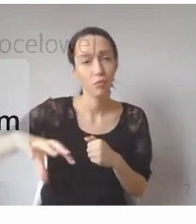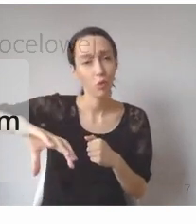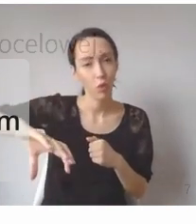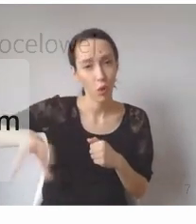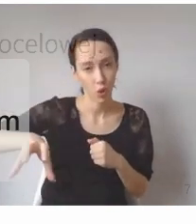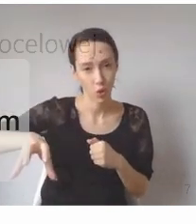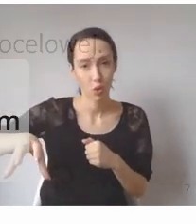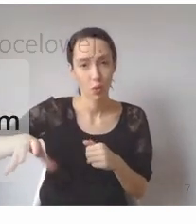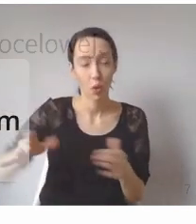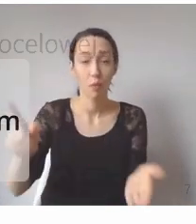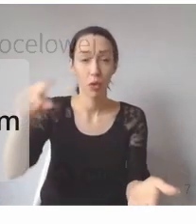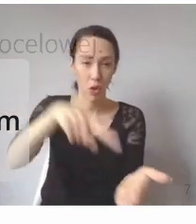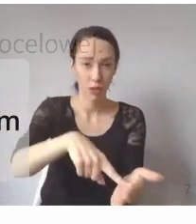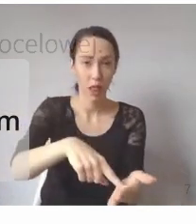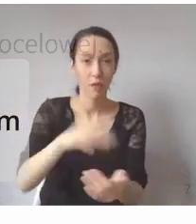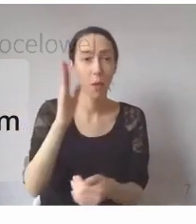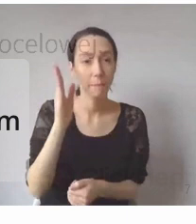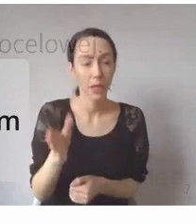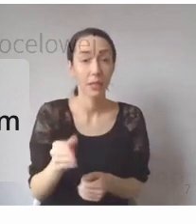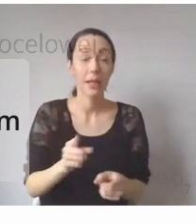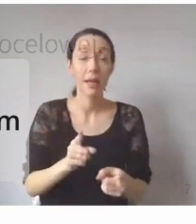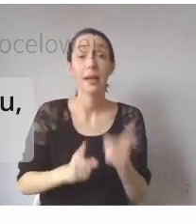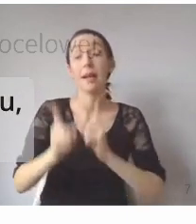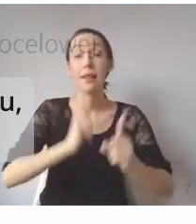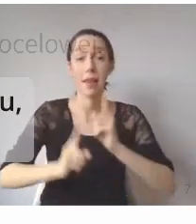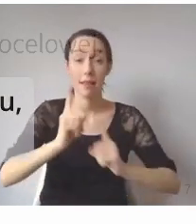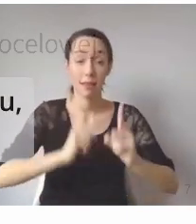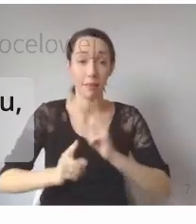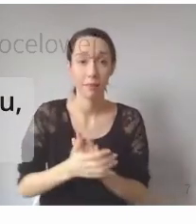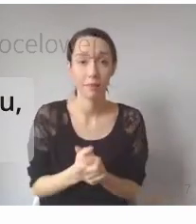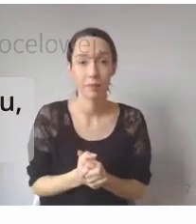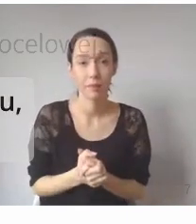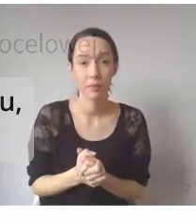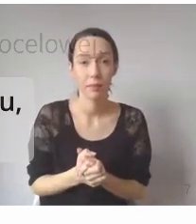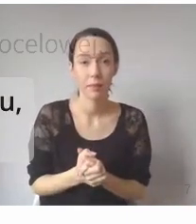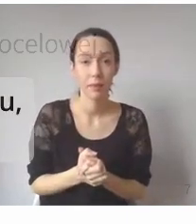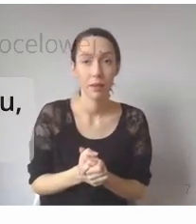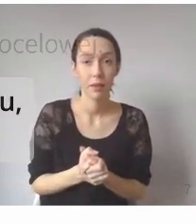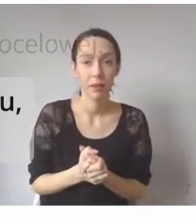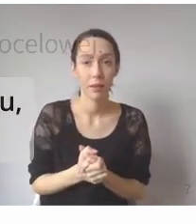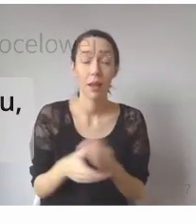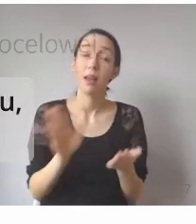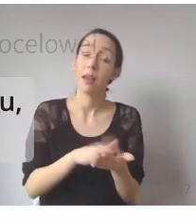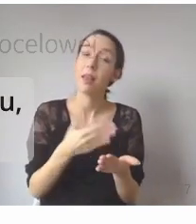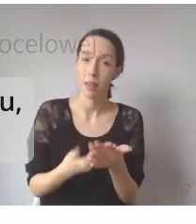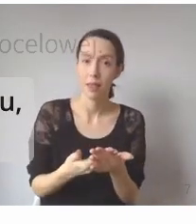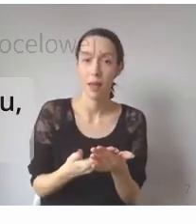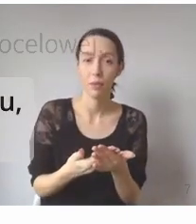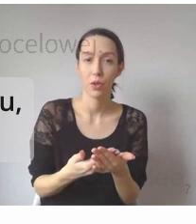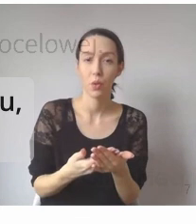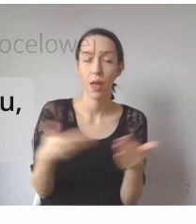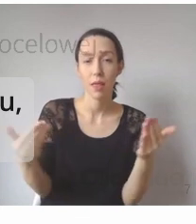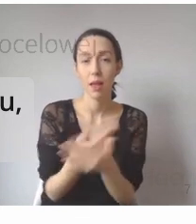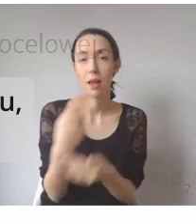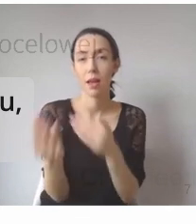partner biznesowy bądź klient. No i w przypadku rekruterów, czyli tak jak w moim przypadku, tutaj